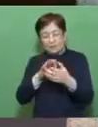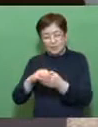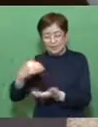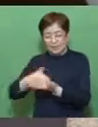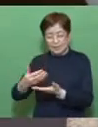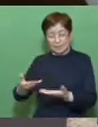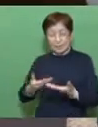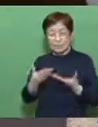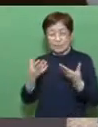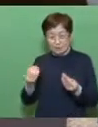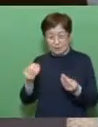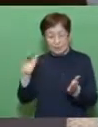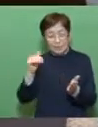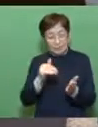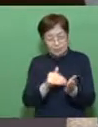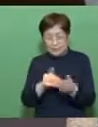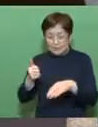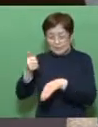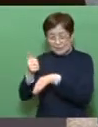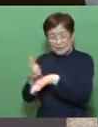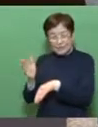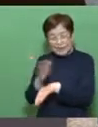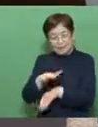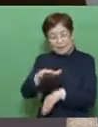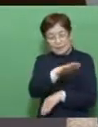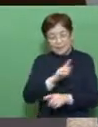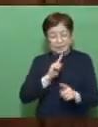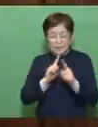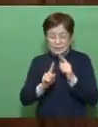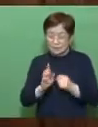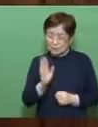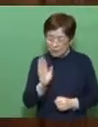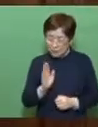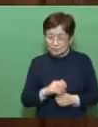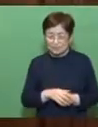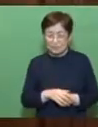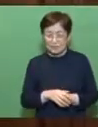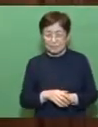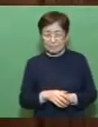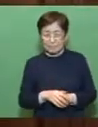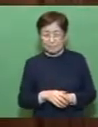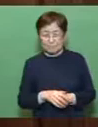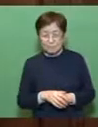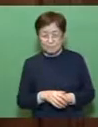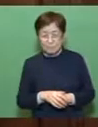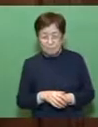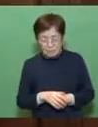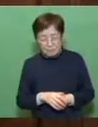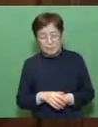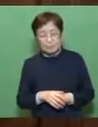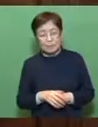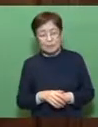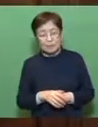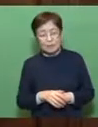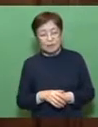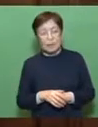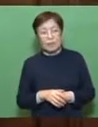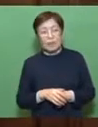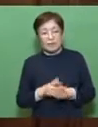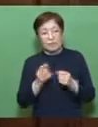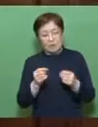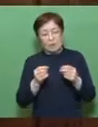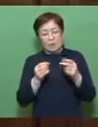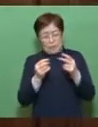え最後に知事から県民の皆さんにメッセージをお願いしますはいあの冒頭にも申し上げましたようにえ